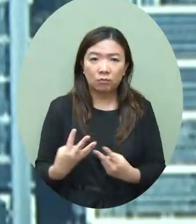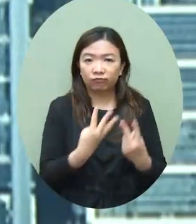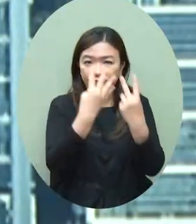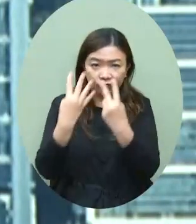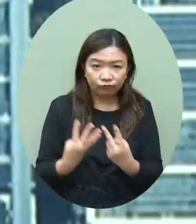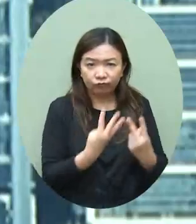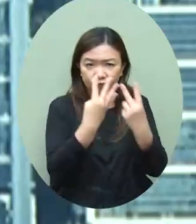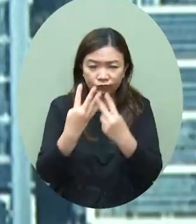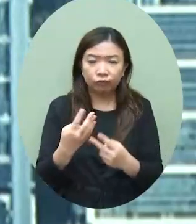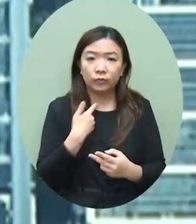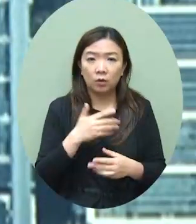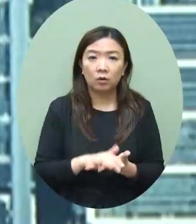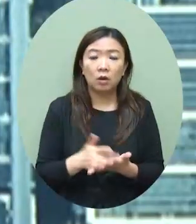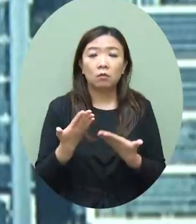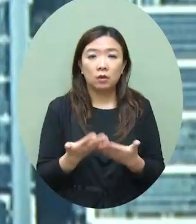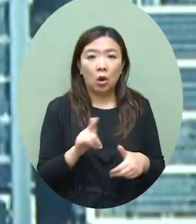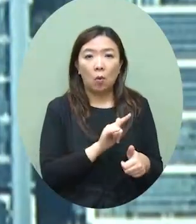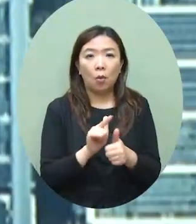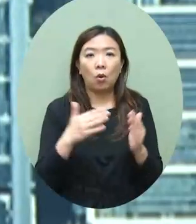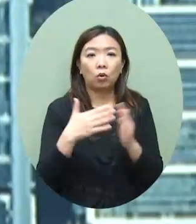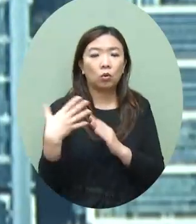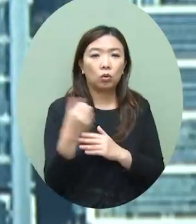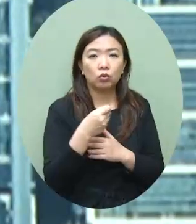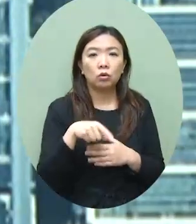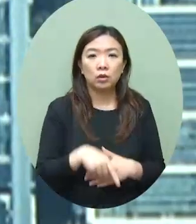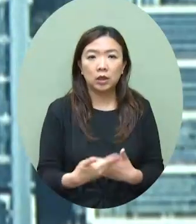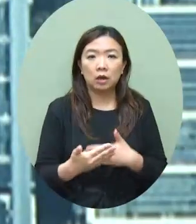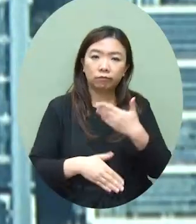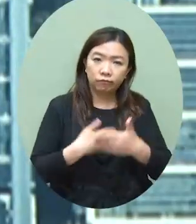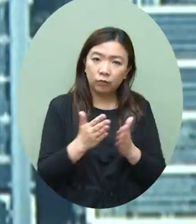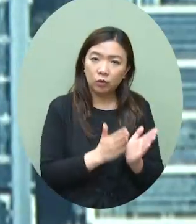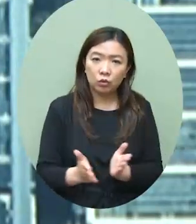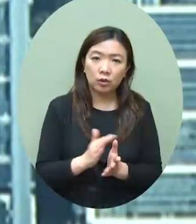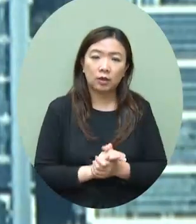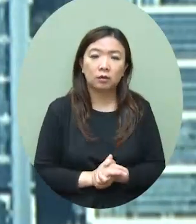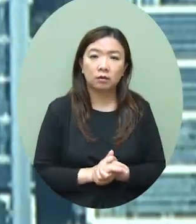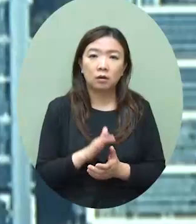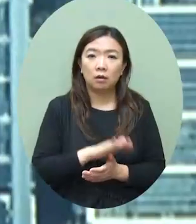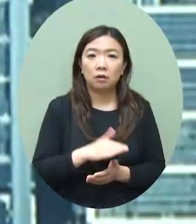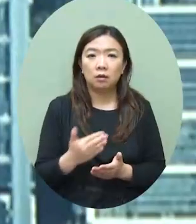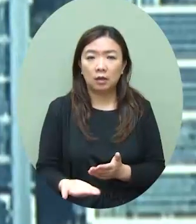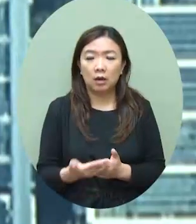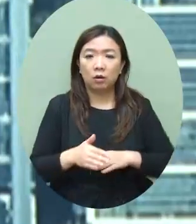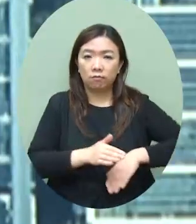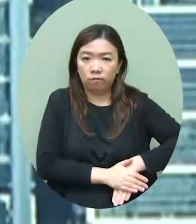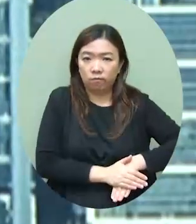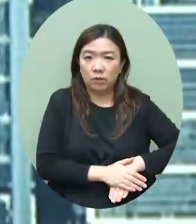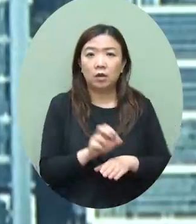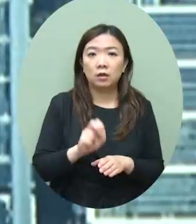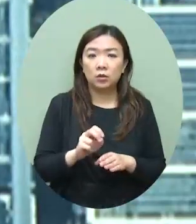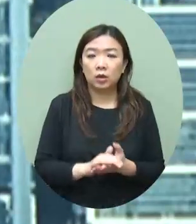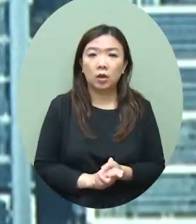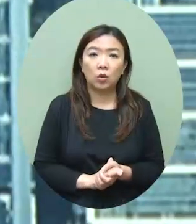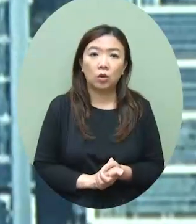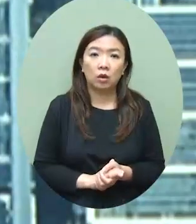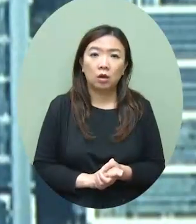工作咧，正係保安局局長咧喺度進行緊。但佢哋仍然會喺備用狀態，以確